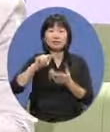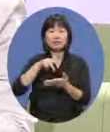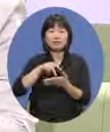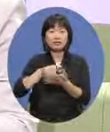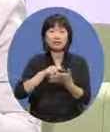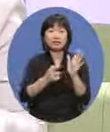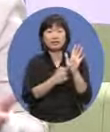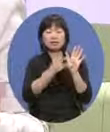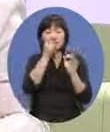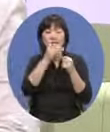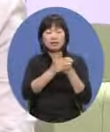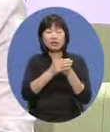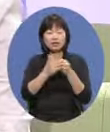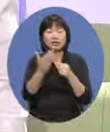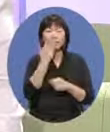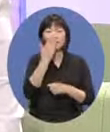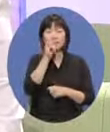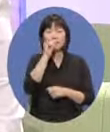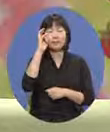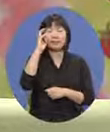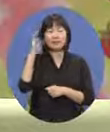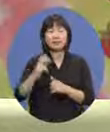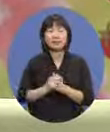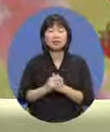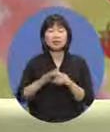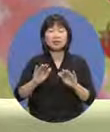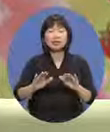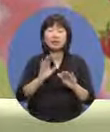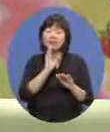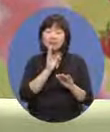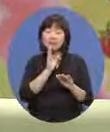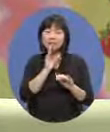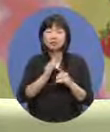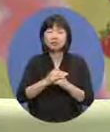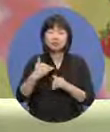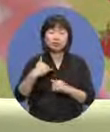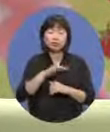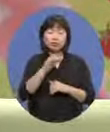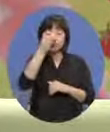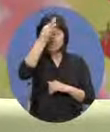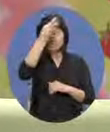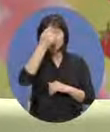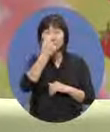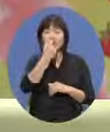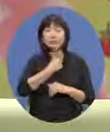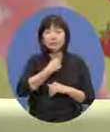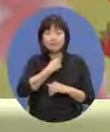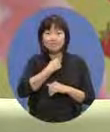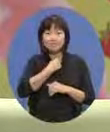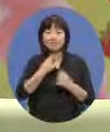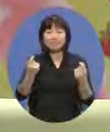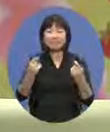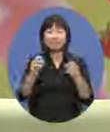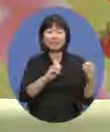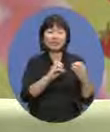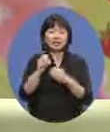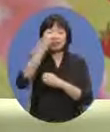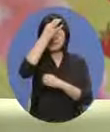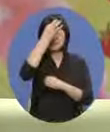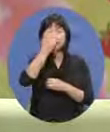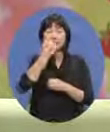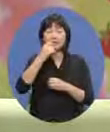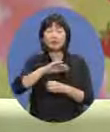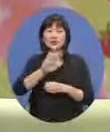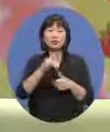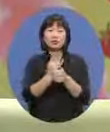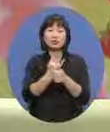것이 이제 드러나면서 이제 될 겁니다. 네. 자, 그렇다면 정말 본격적으로 우리도 그 기술을 좀 한번 배워보자고요. 대화의 기술을 배운